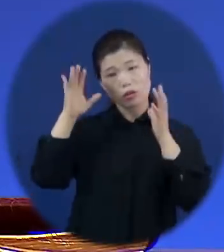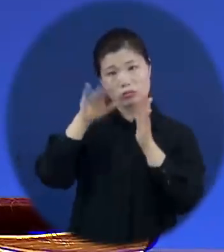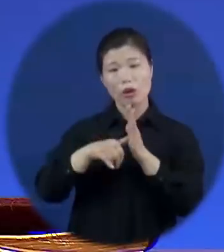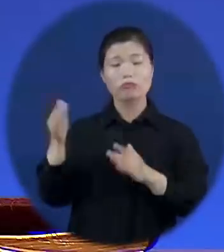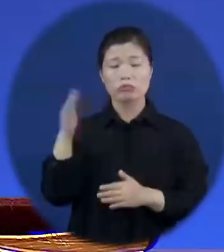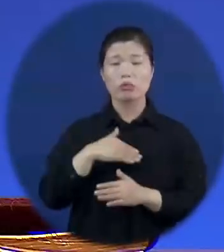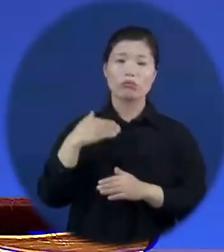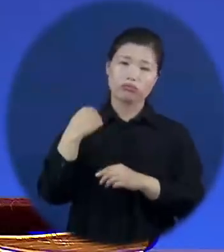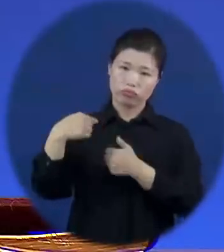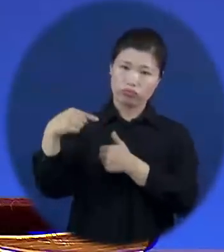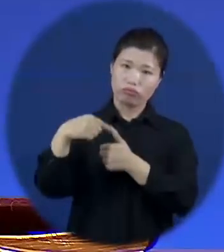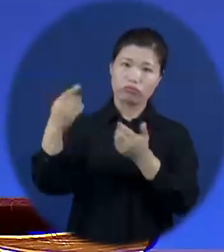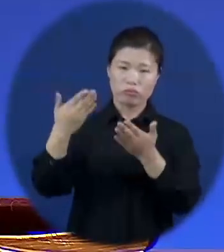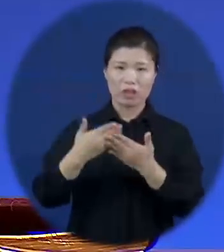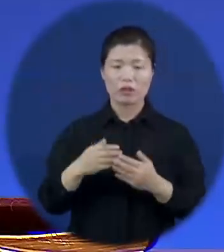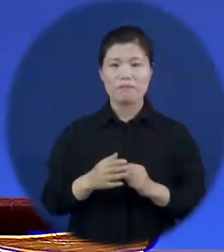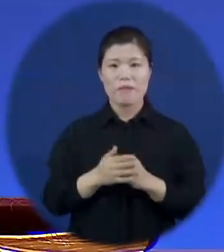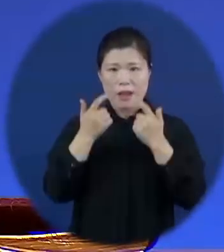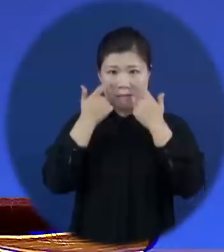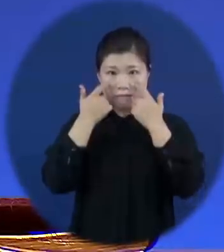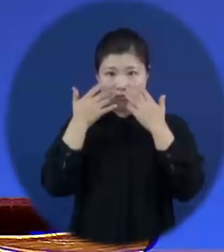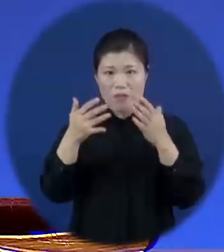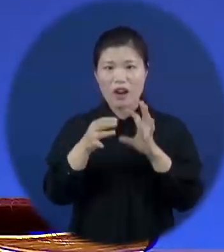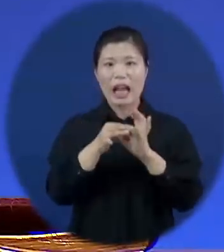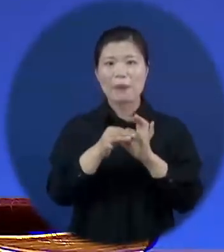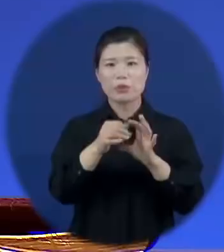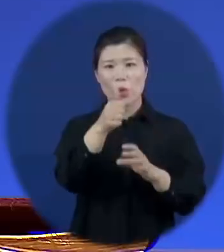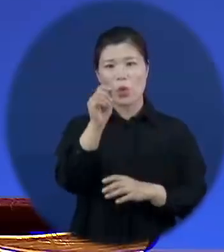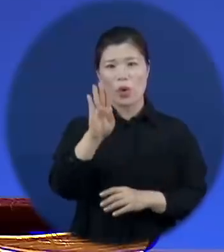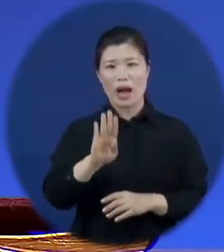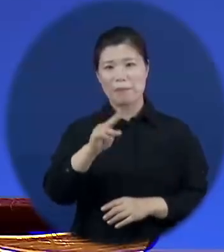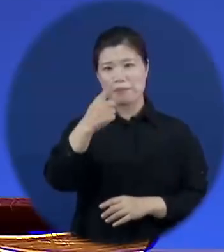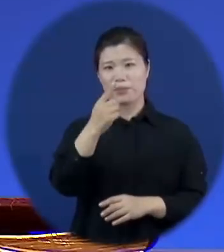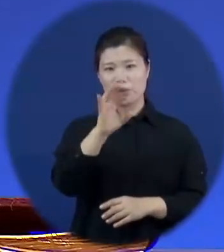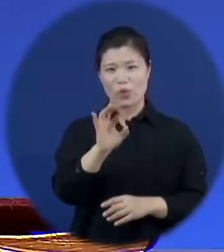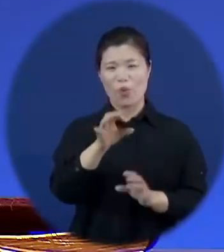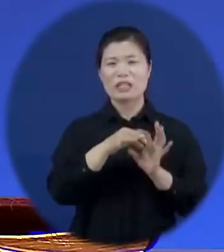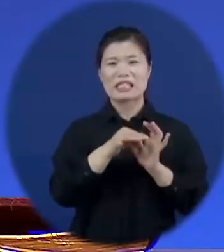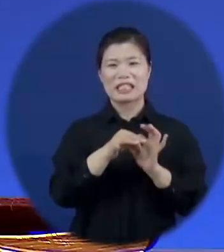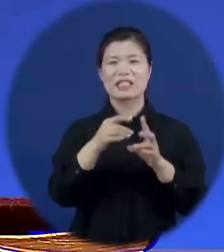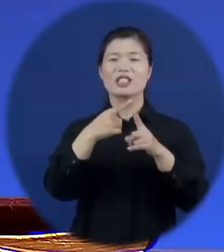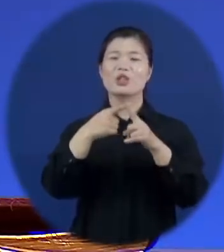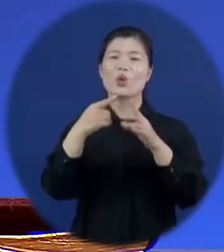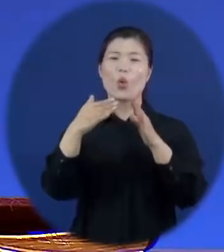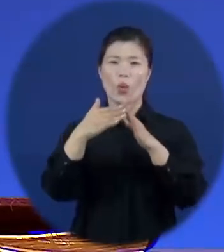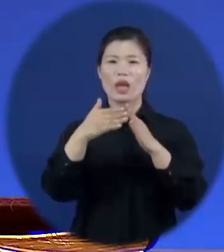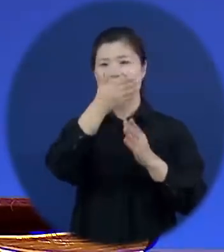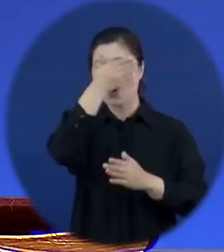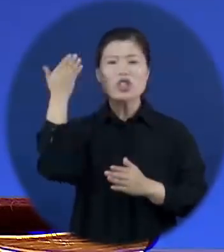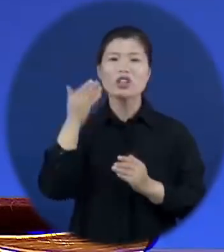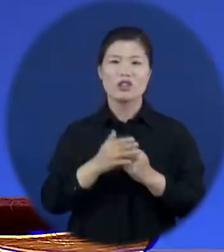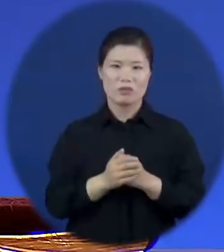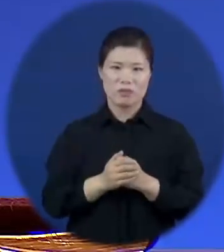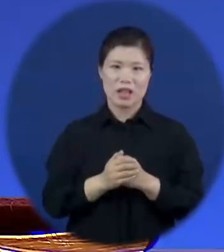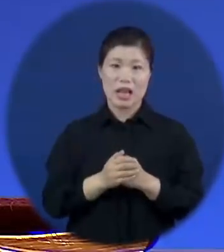아주 분명한 합동측 교회 청년이었습니다. 그러나 그 모든